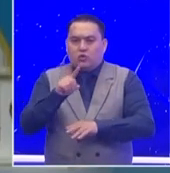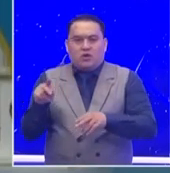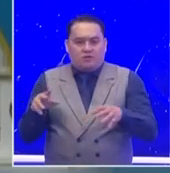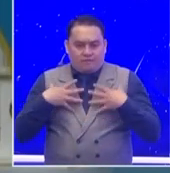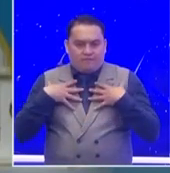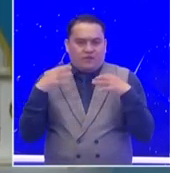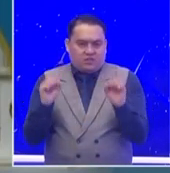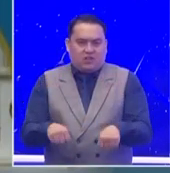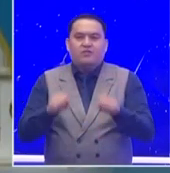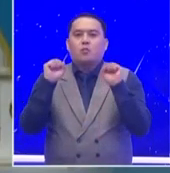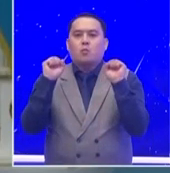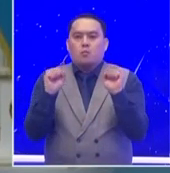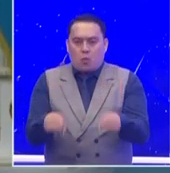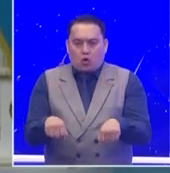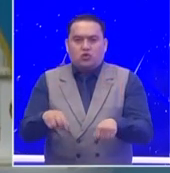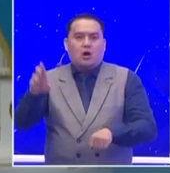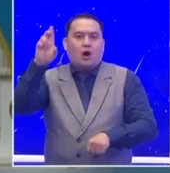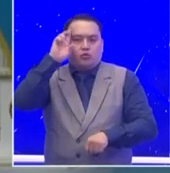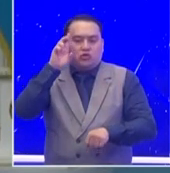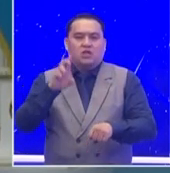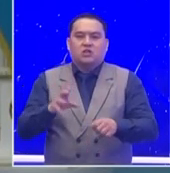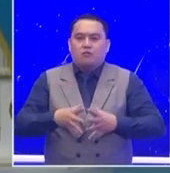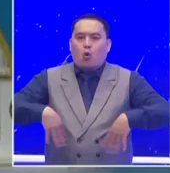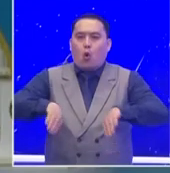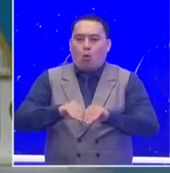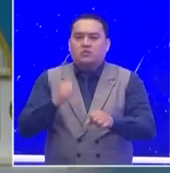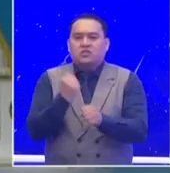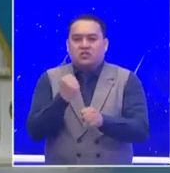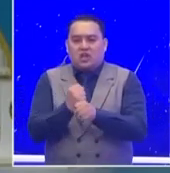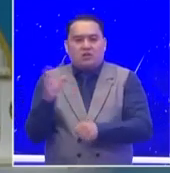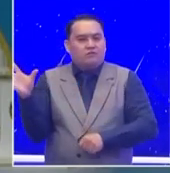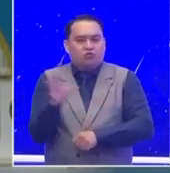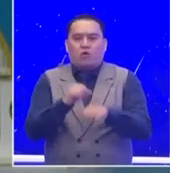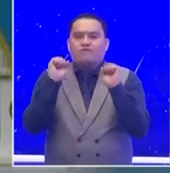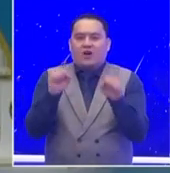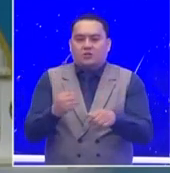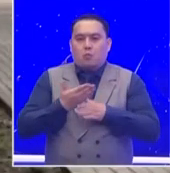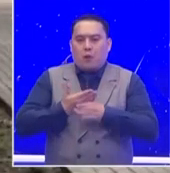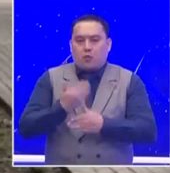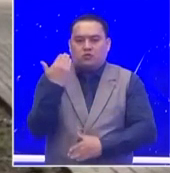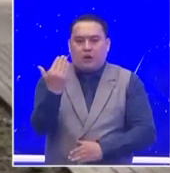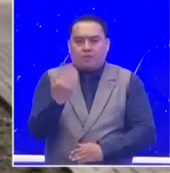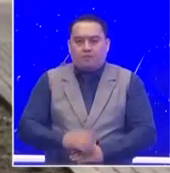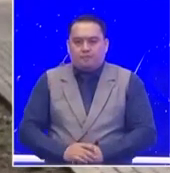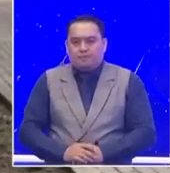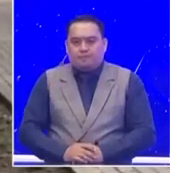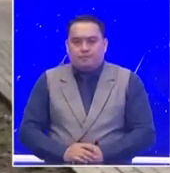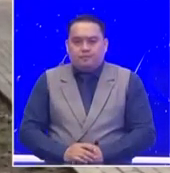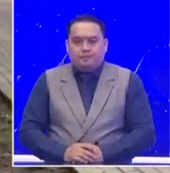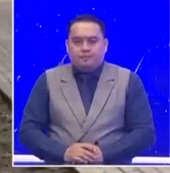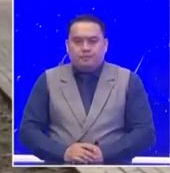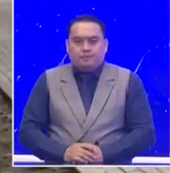излечивается. Мы, государство и общество, сделаем все возможное, чтобы помочь вам. Наталья Хоменко при